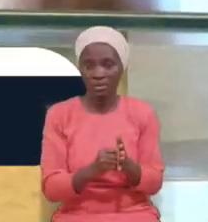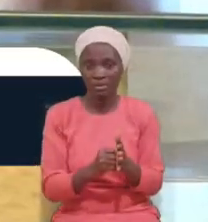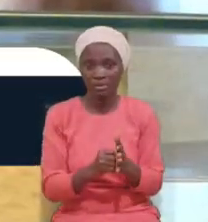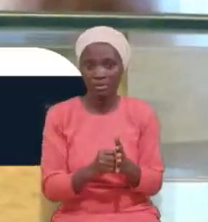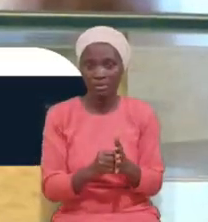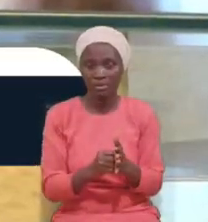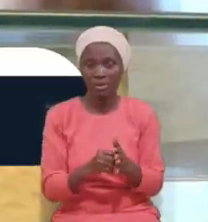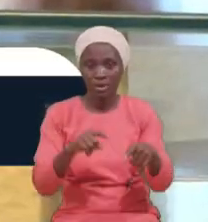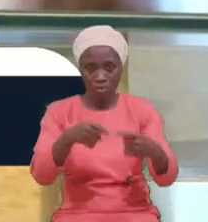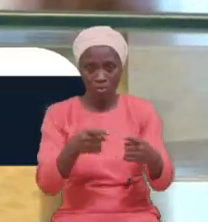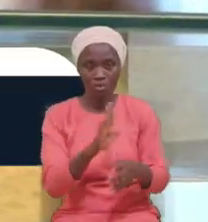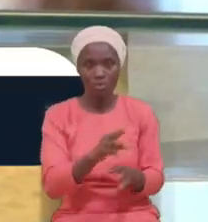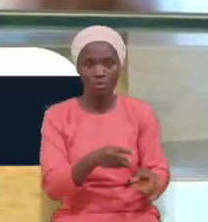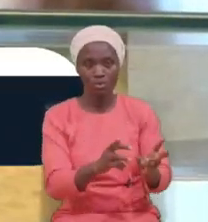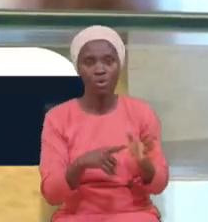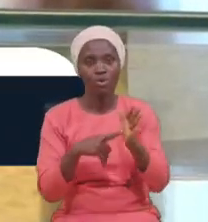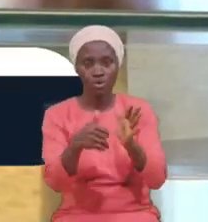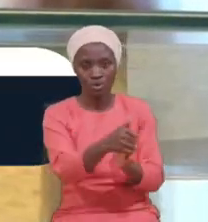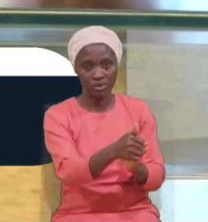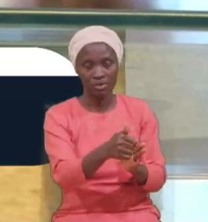est offre pour ta purification.